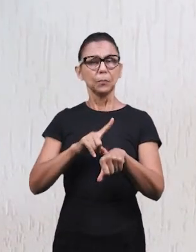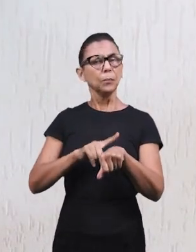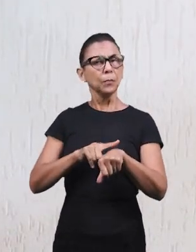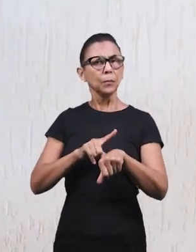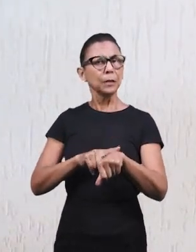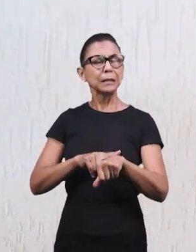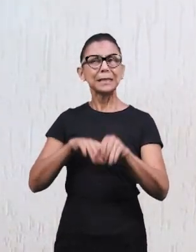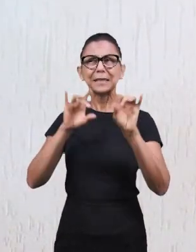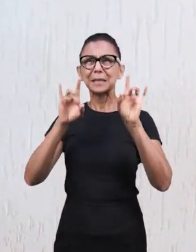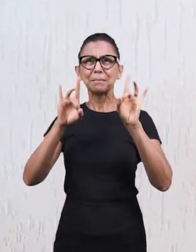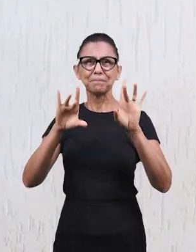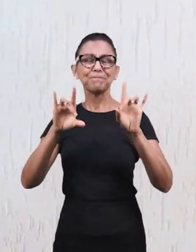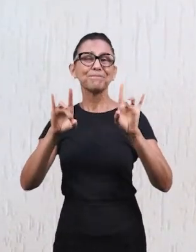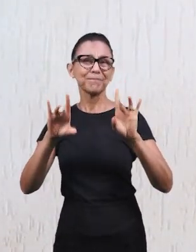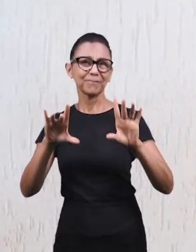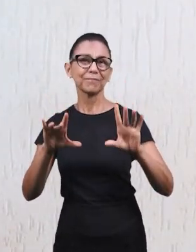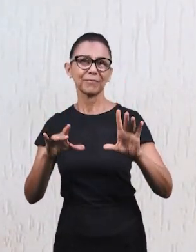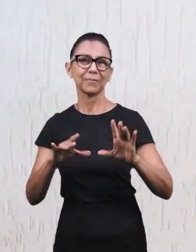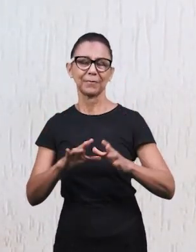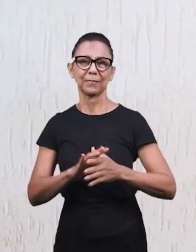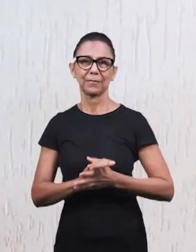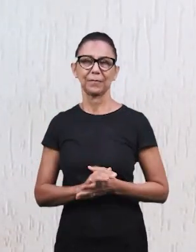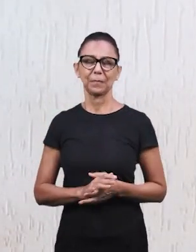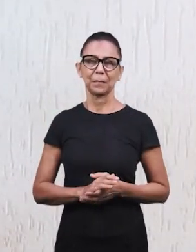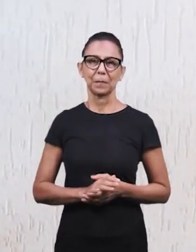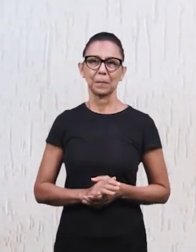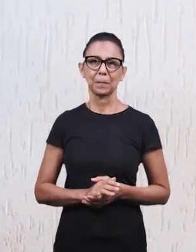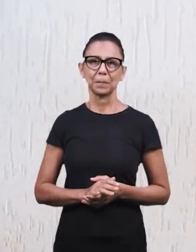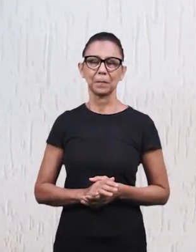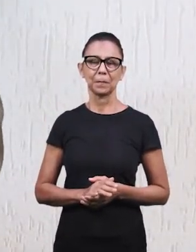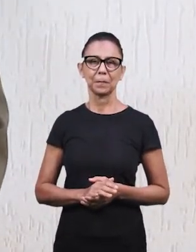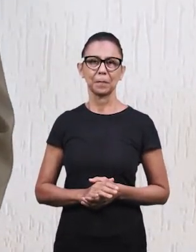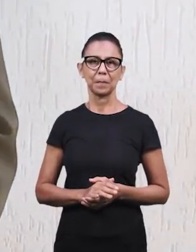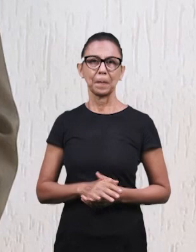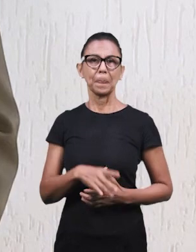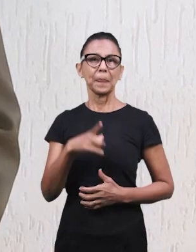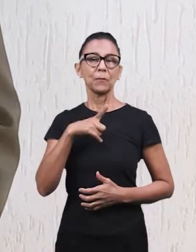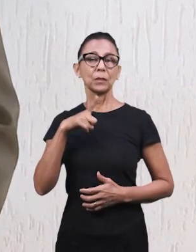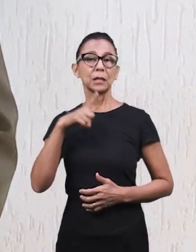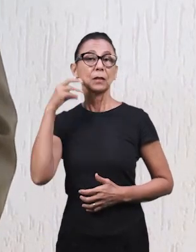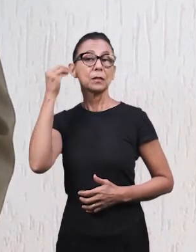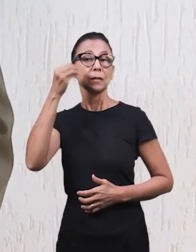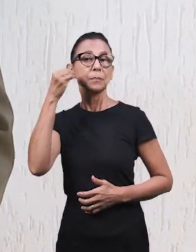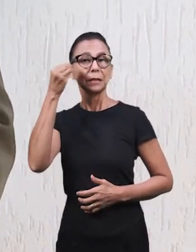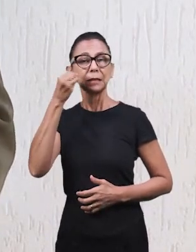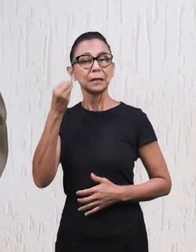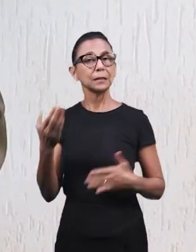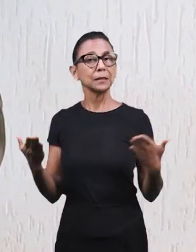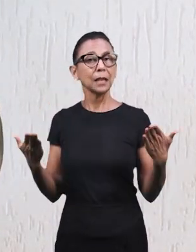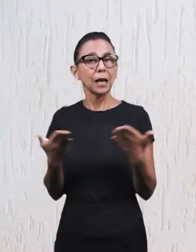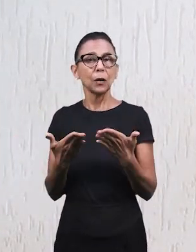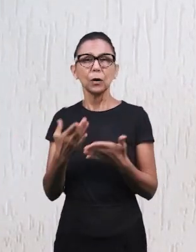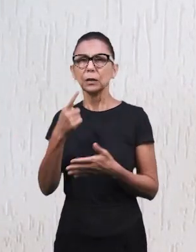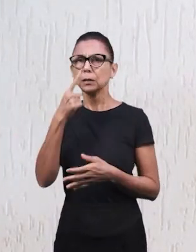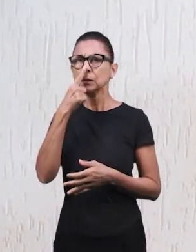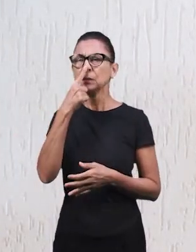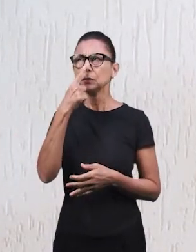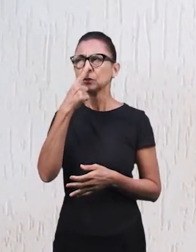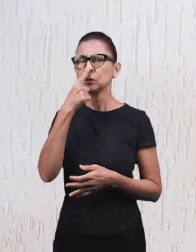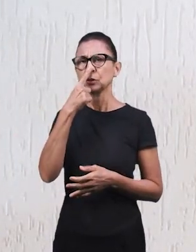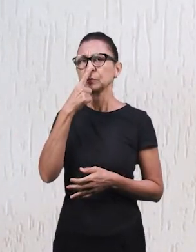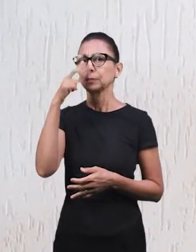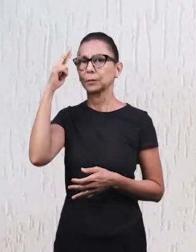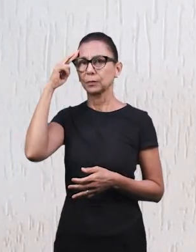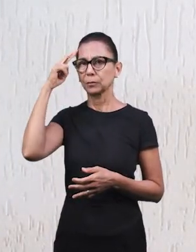сейчас это особый момент, особое время. Мы сейчас будем иметь